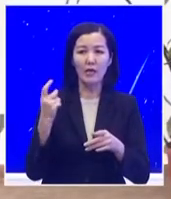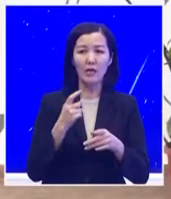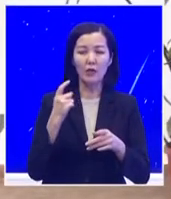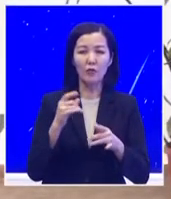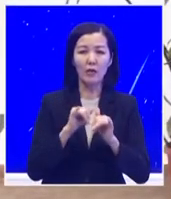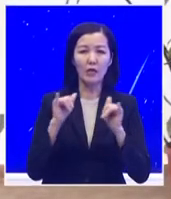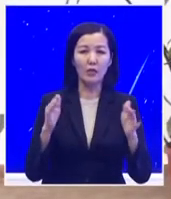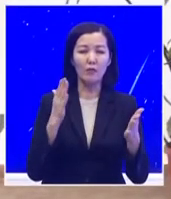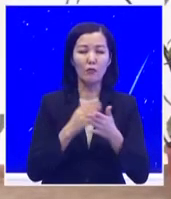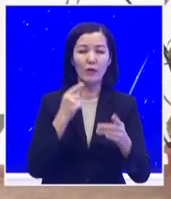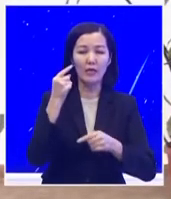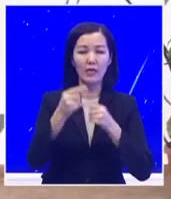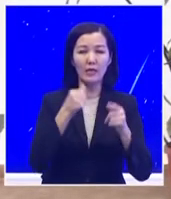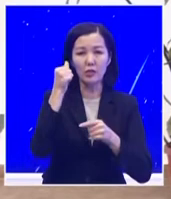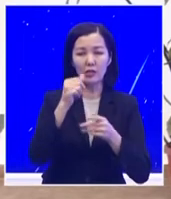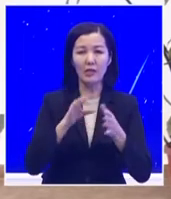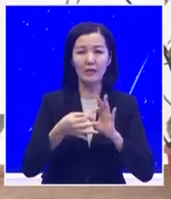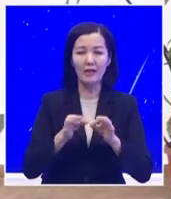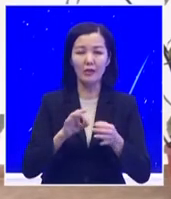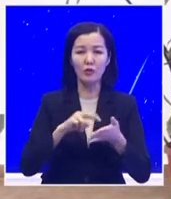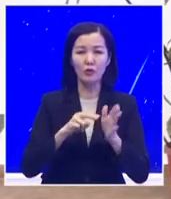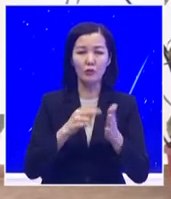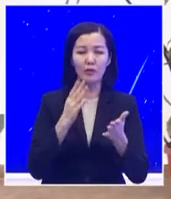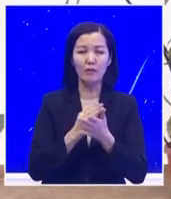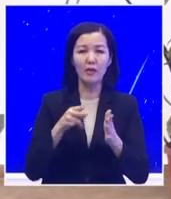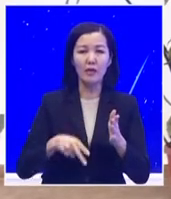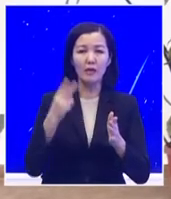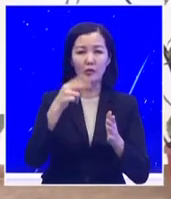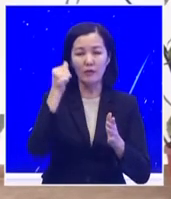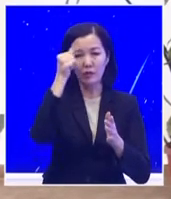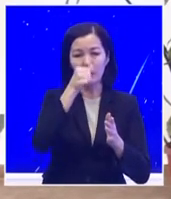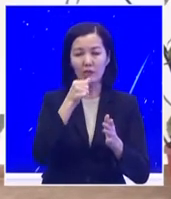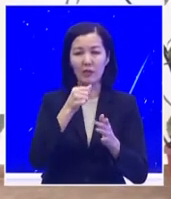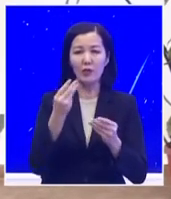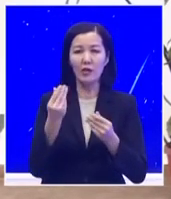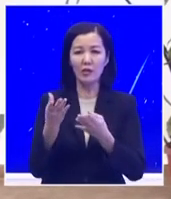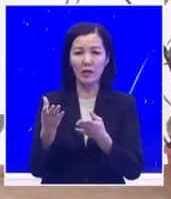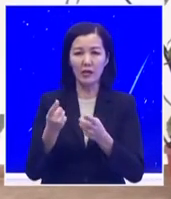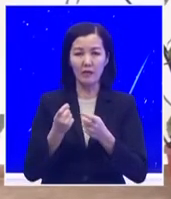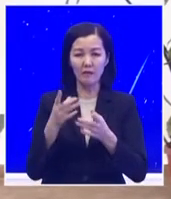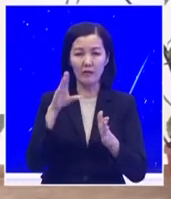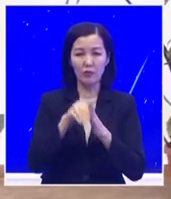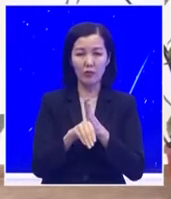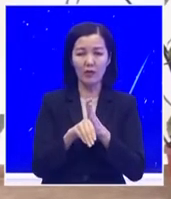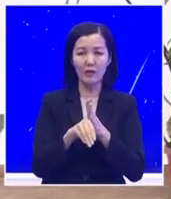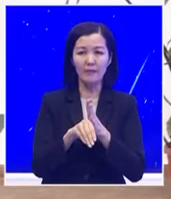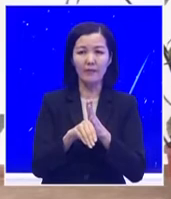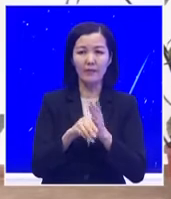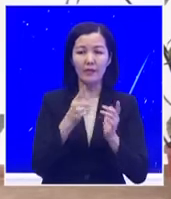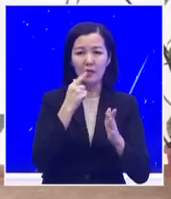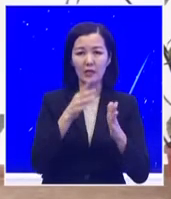бар, келесі жылдың нақты жоспарлары бар, 2020 жылы қаншама инвестиция керейін деп отыр. Мұны